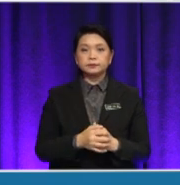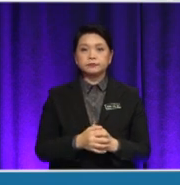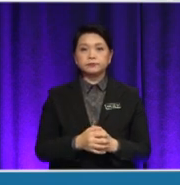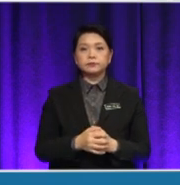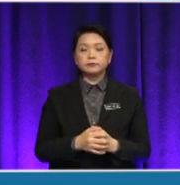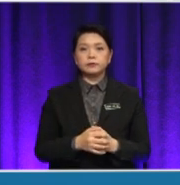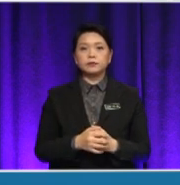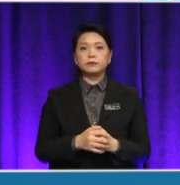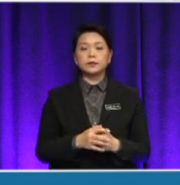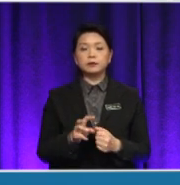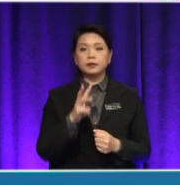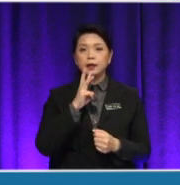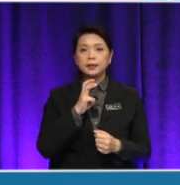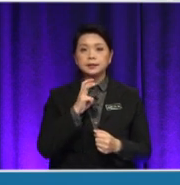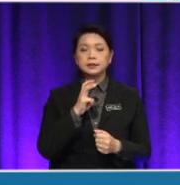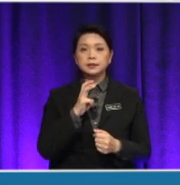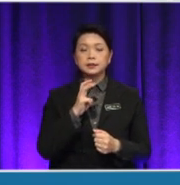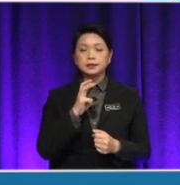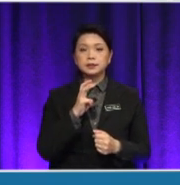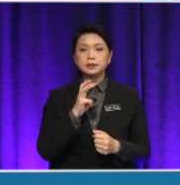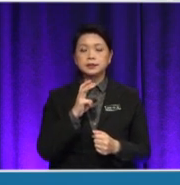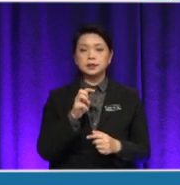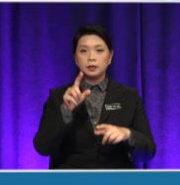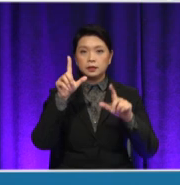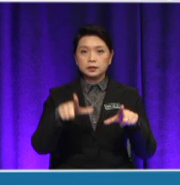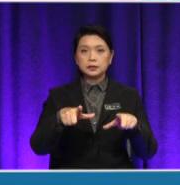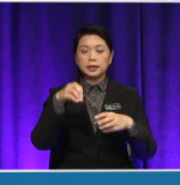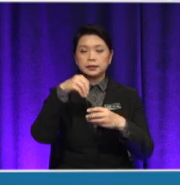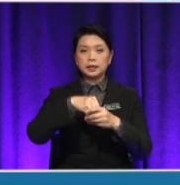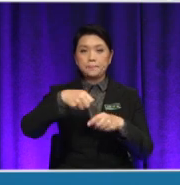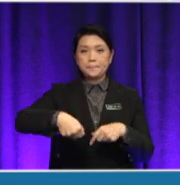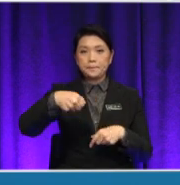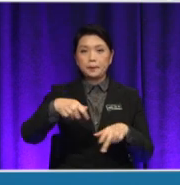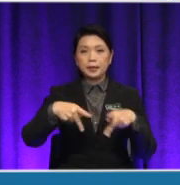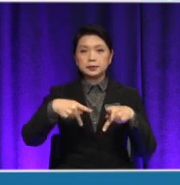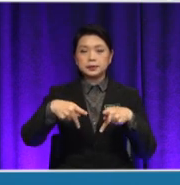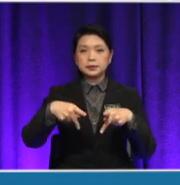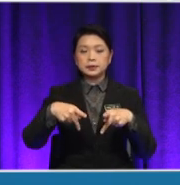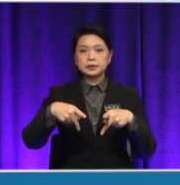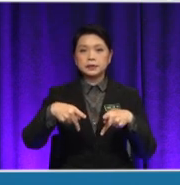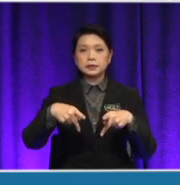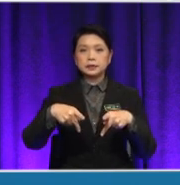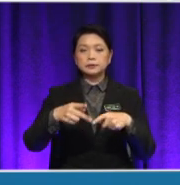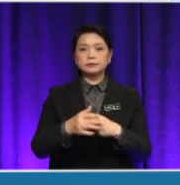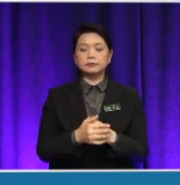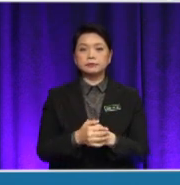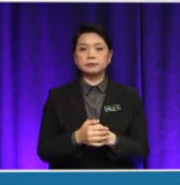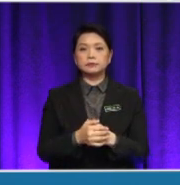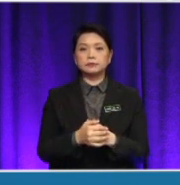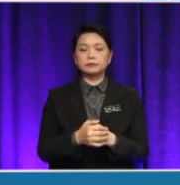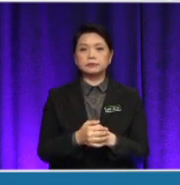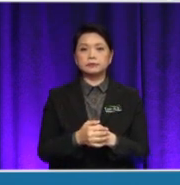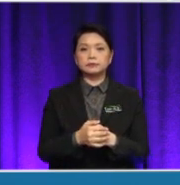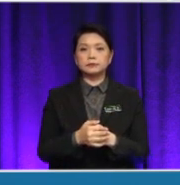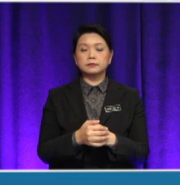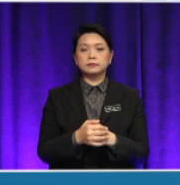diguna perlu dimasukkan ke dalam beg plastik atau tuala basah atau pek sejuk dibalut dengan tuala